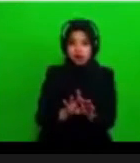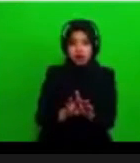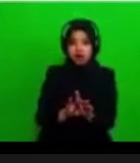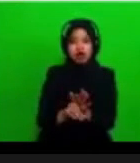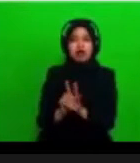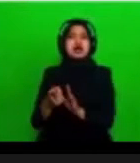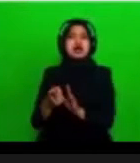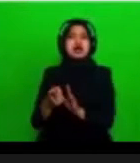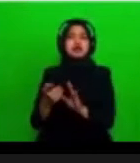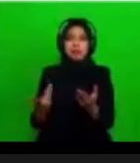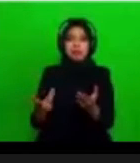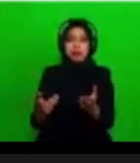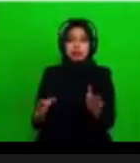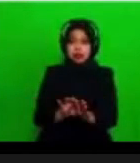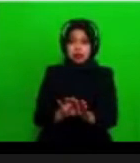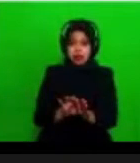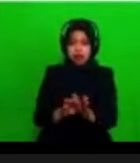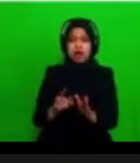mereka menempatkan